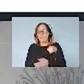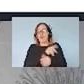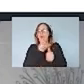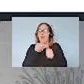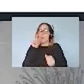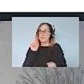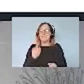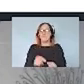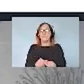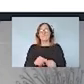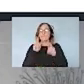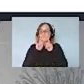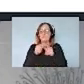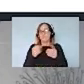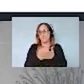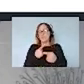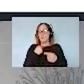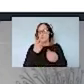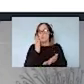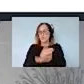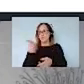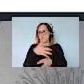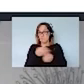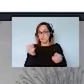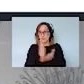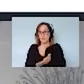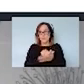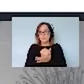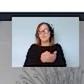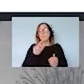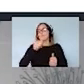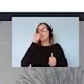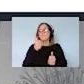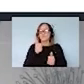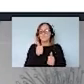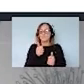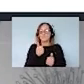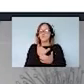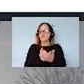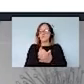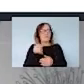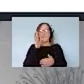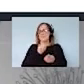ale tak też od razu mówię, że jeżeli ktoś już ukończył pierwszy kurs, to te zmiany